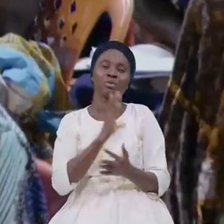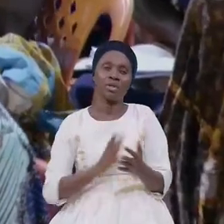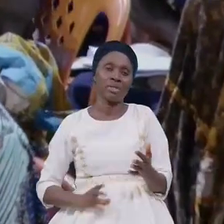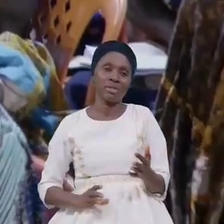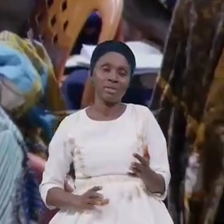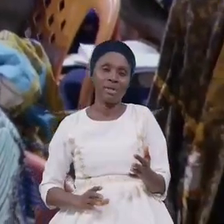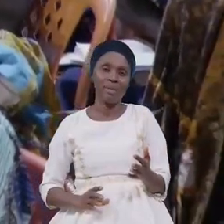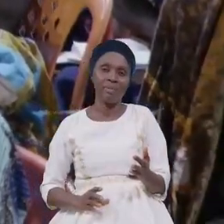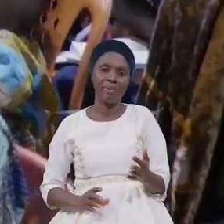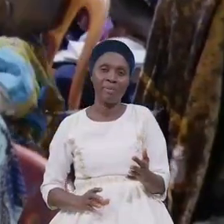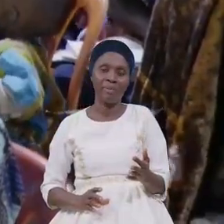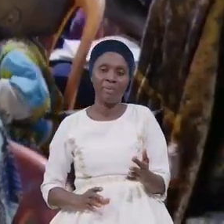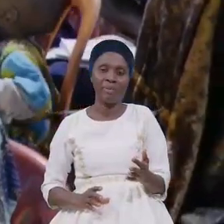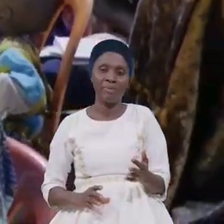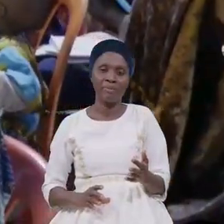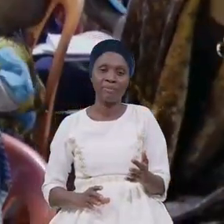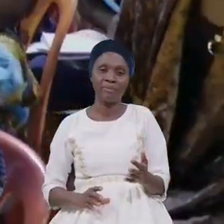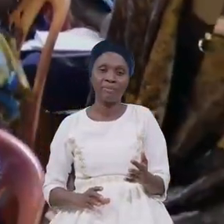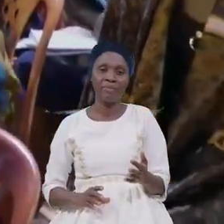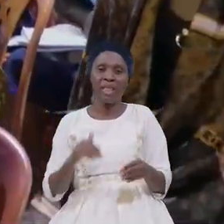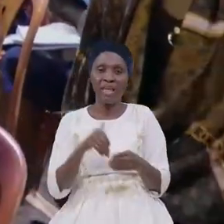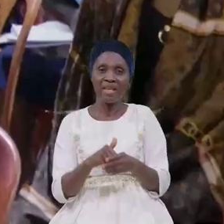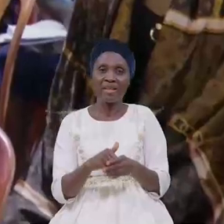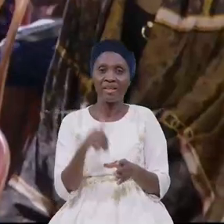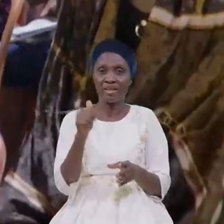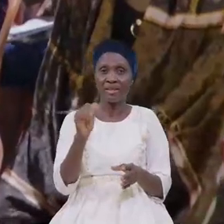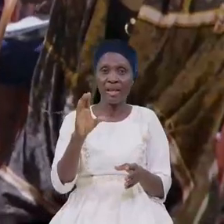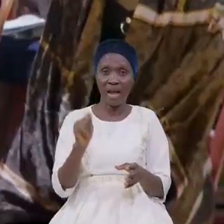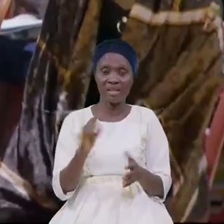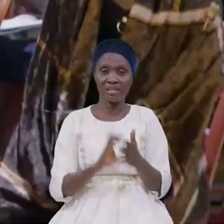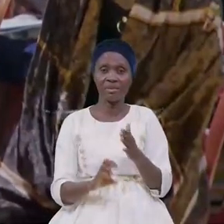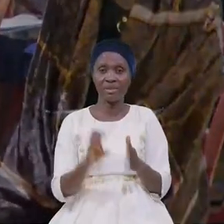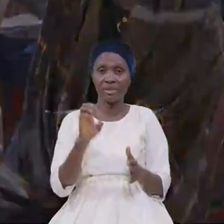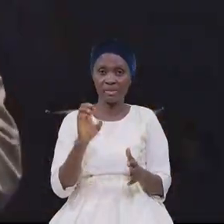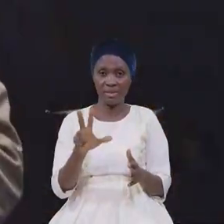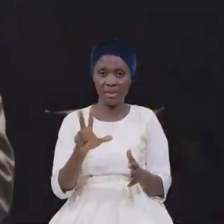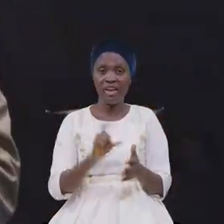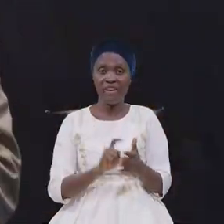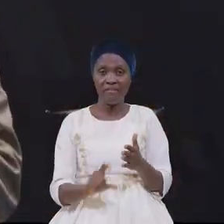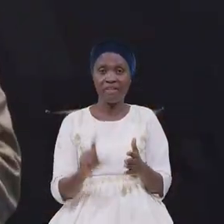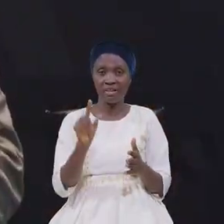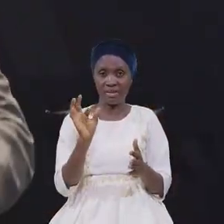Acte chapitre 3, 19. Acte 3, 19.